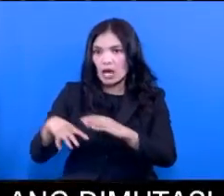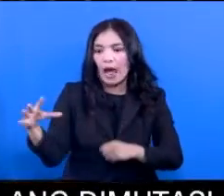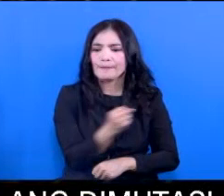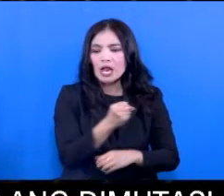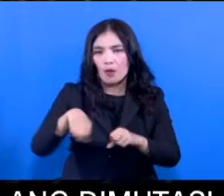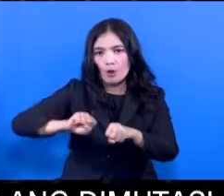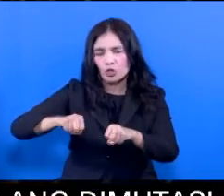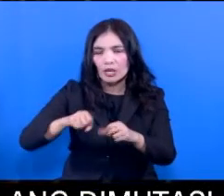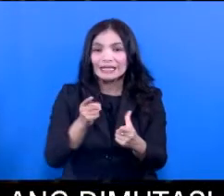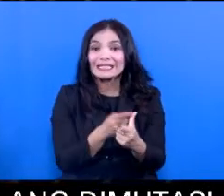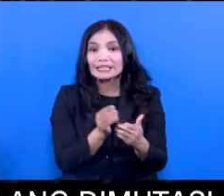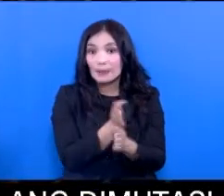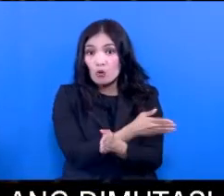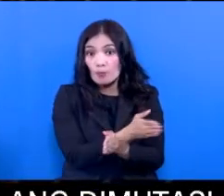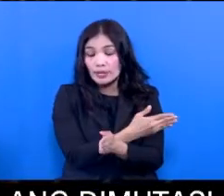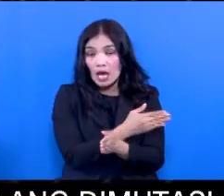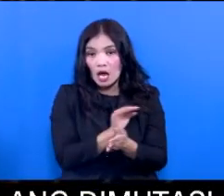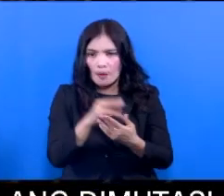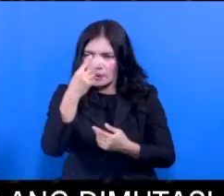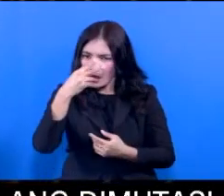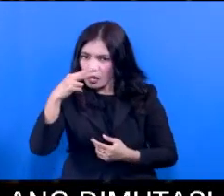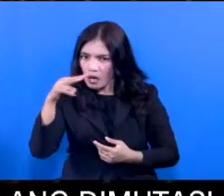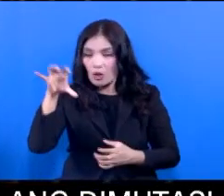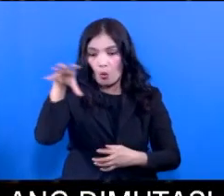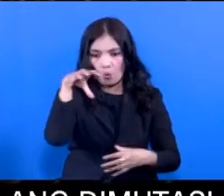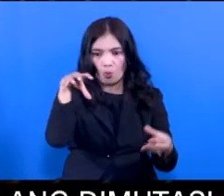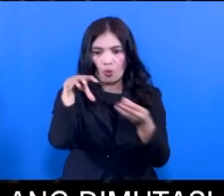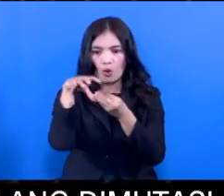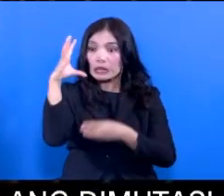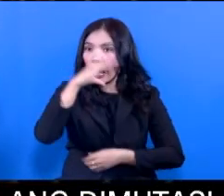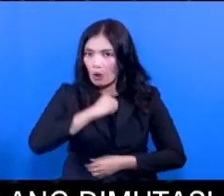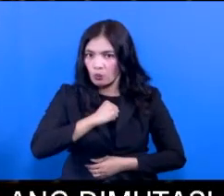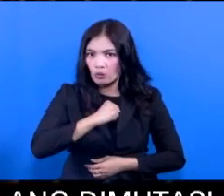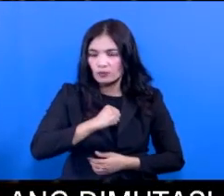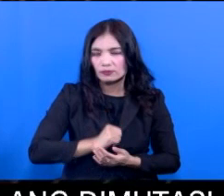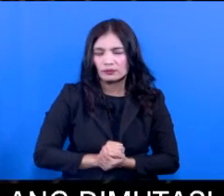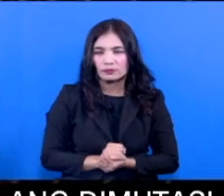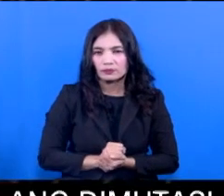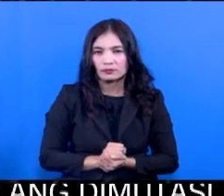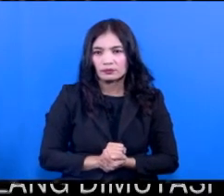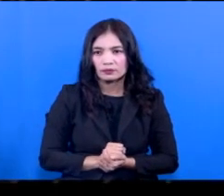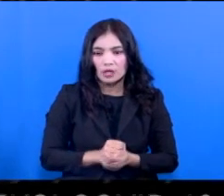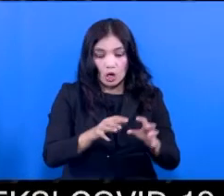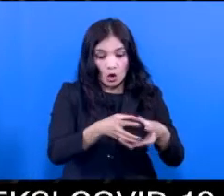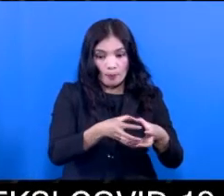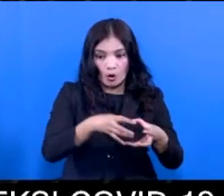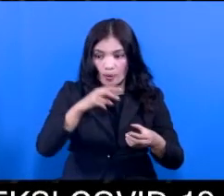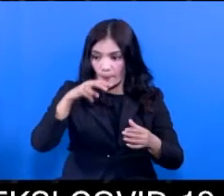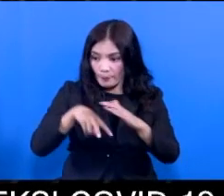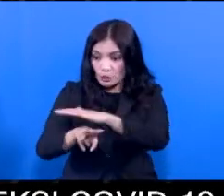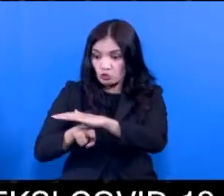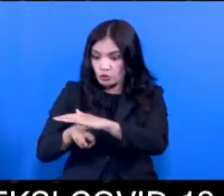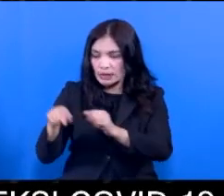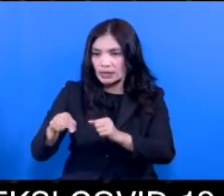warga sebelumnya memergoki lewat kamera CCTV. Komplotan pencuri ini tidak menyangka aksinya